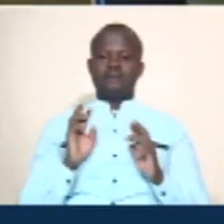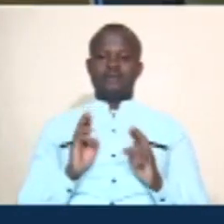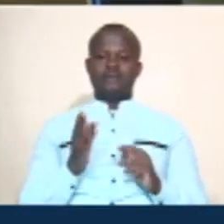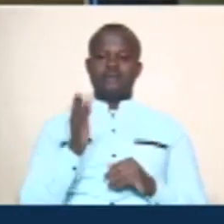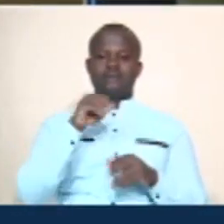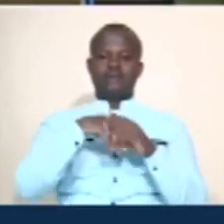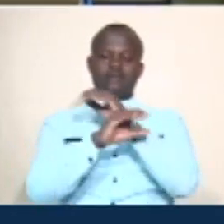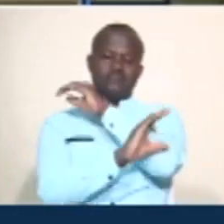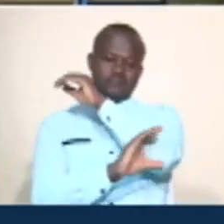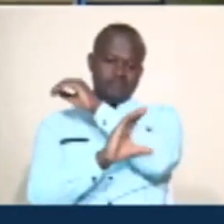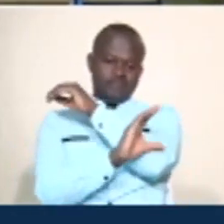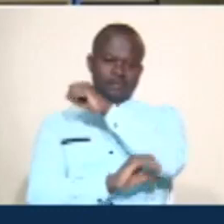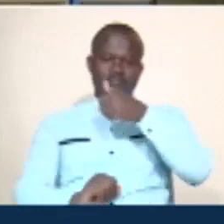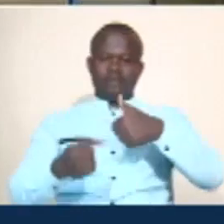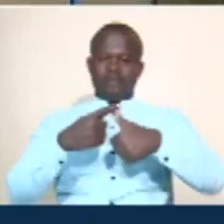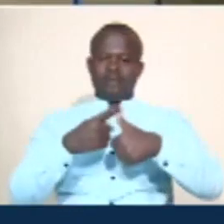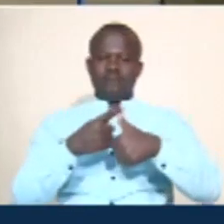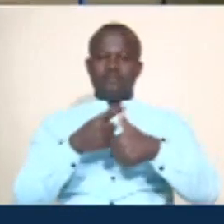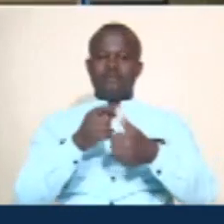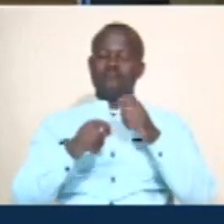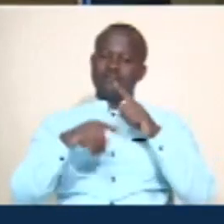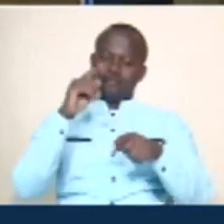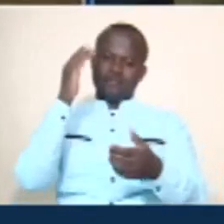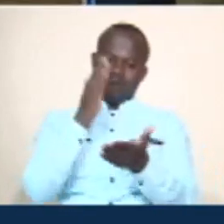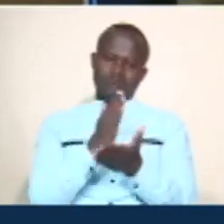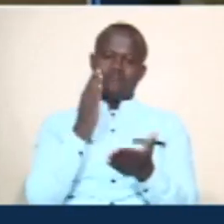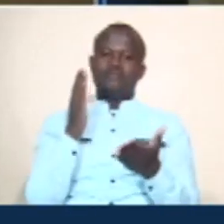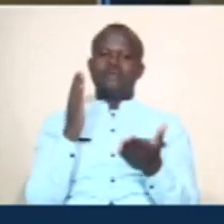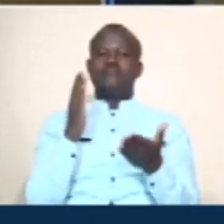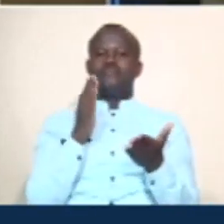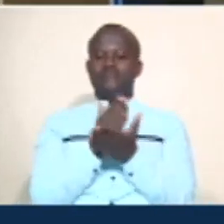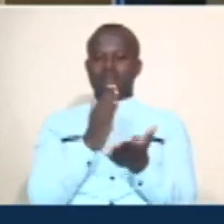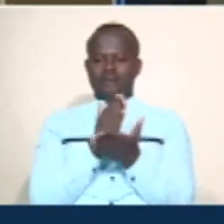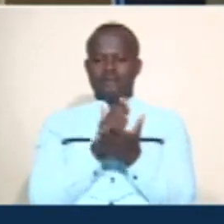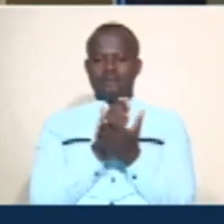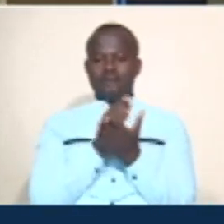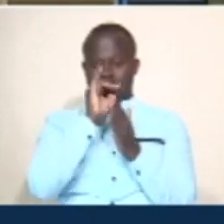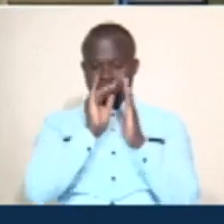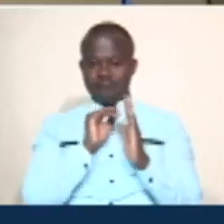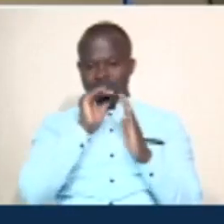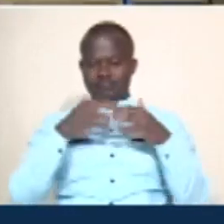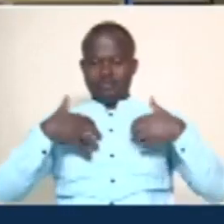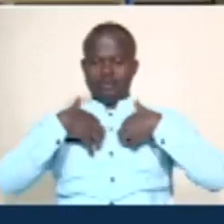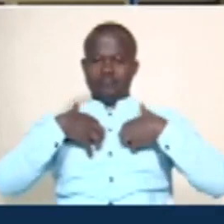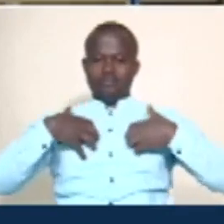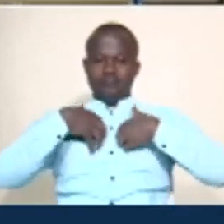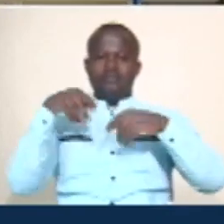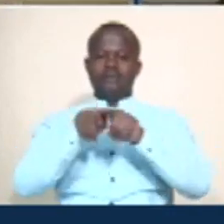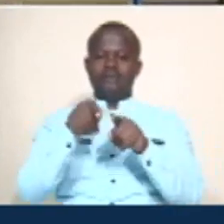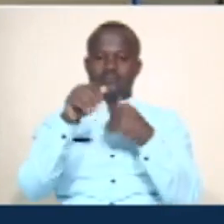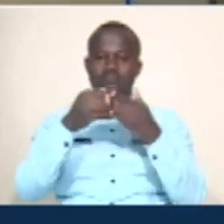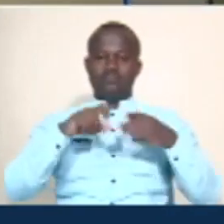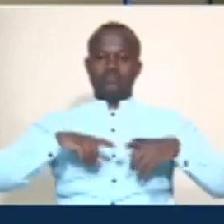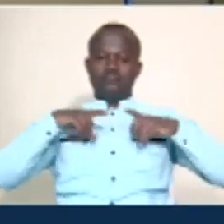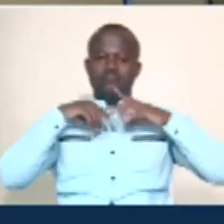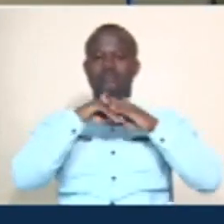gihugu. Icya mbere dusaba ni uko ubwicanyi bwahagarara. Rwose umututsi ntabwo ari inyamaswa, nawe ukwiye kubaho